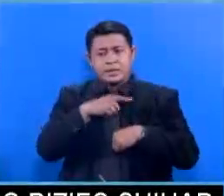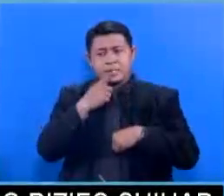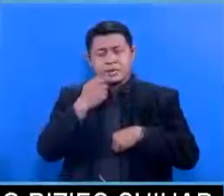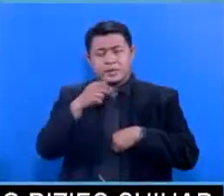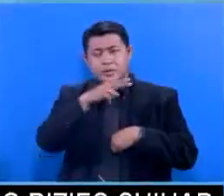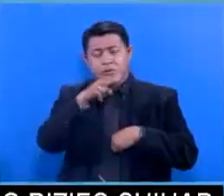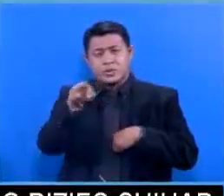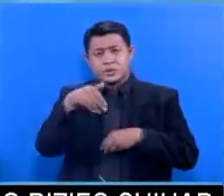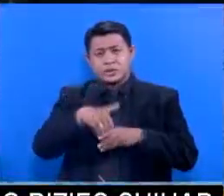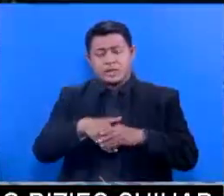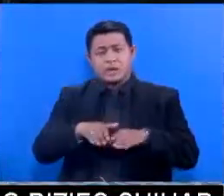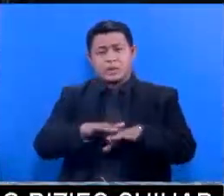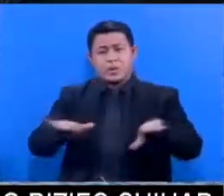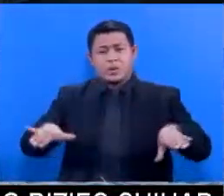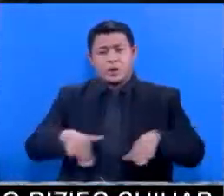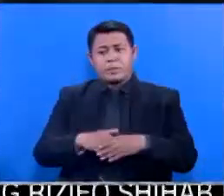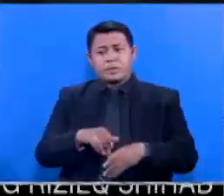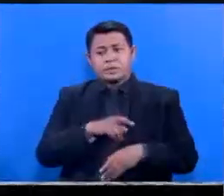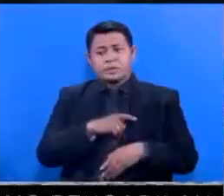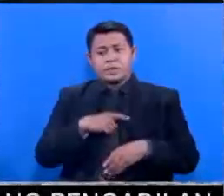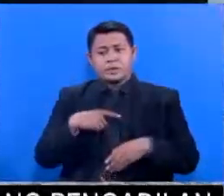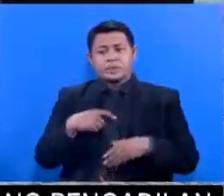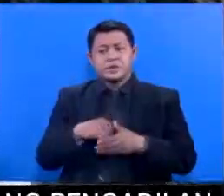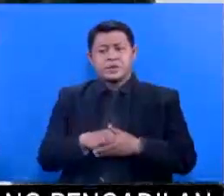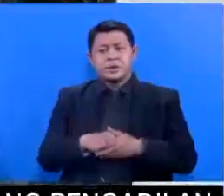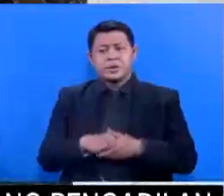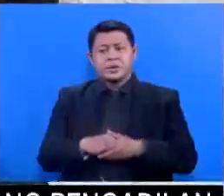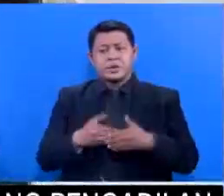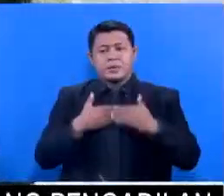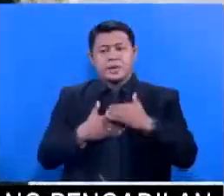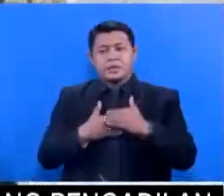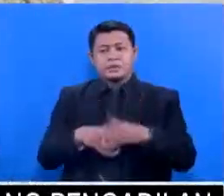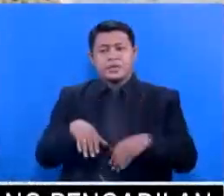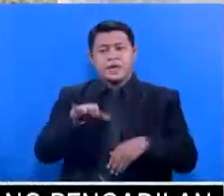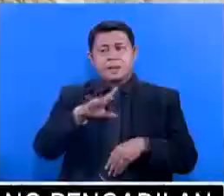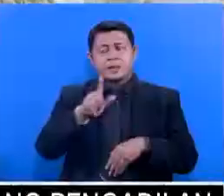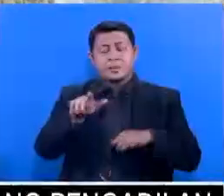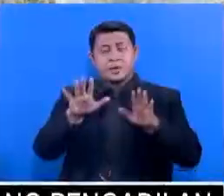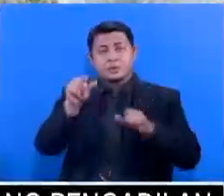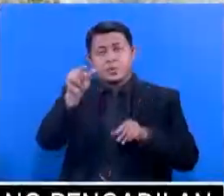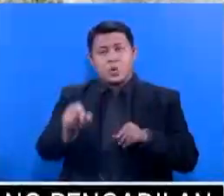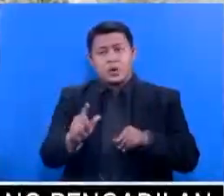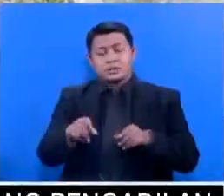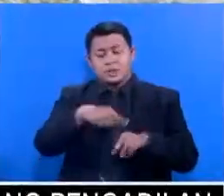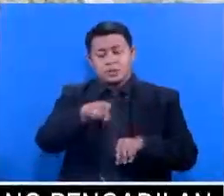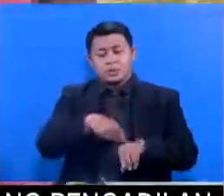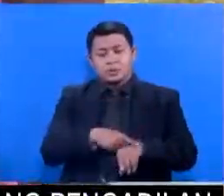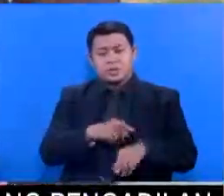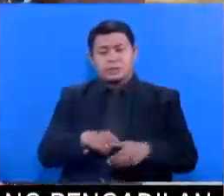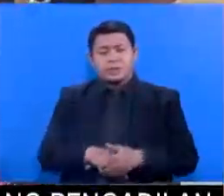menikmati suasana didalam kolam dan selama masa pandemi pengunjung dibatasi hanya 5 hingga 10 orang untuk satu jam